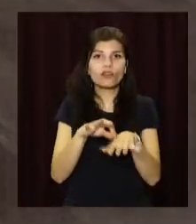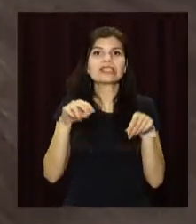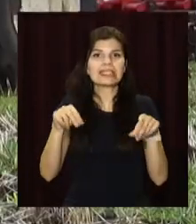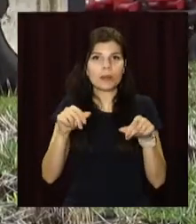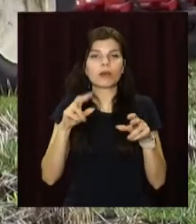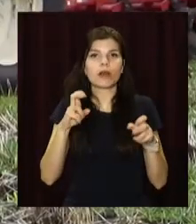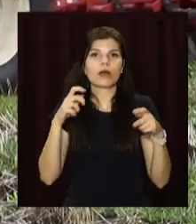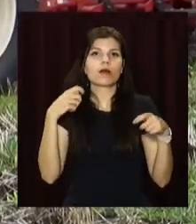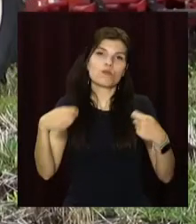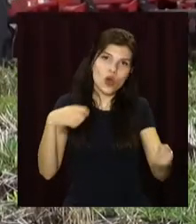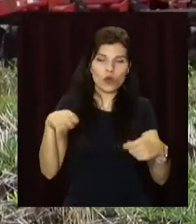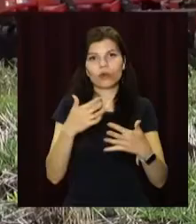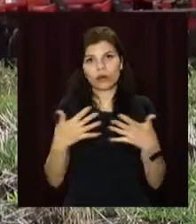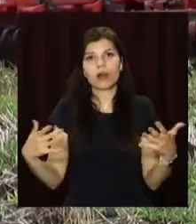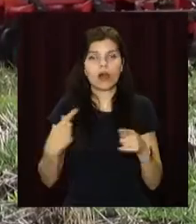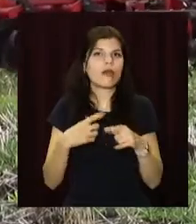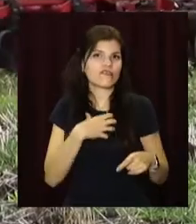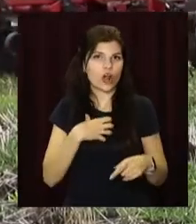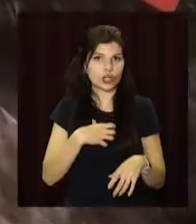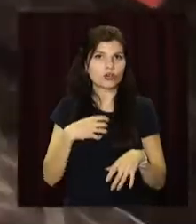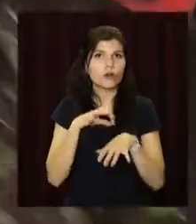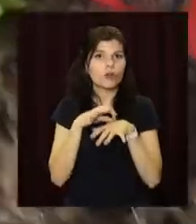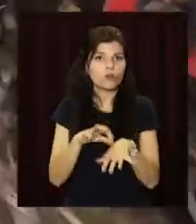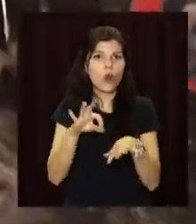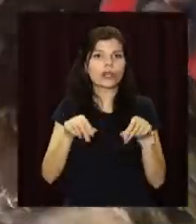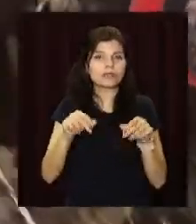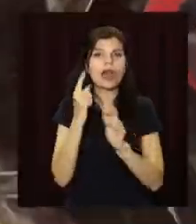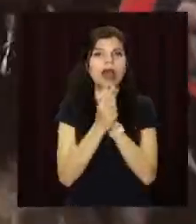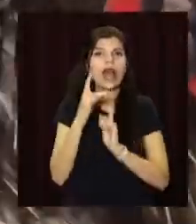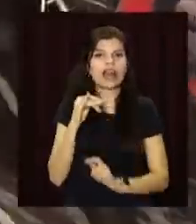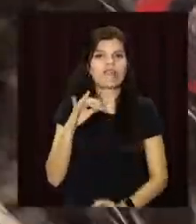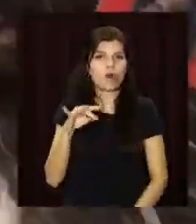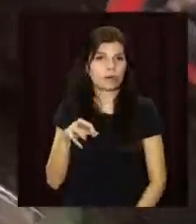земельної децентралізації. Він ключовий для проведення земельної реформи.